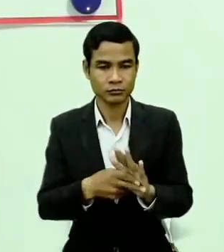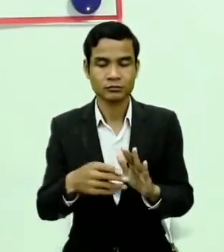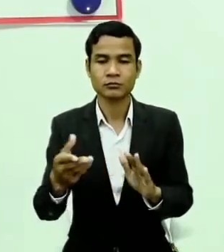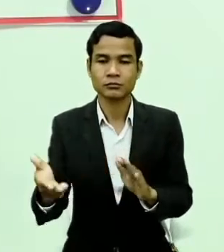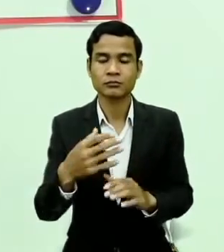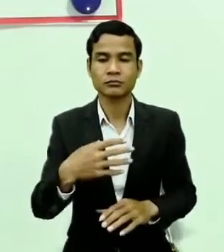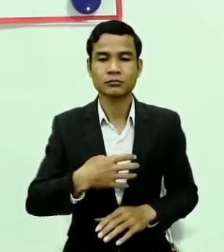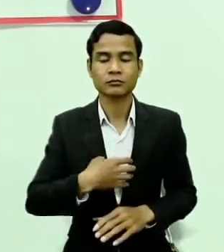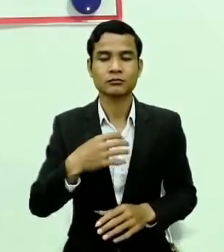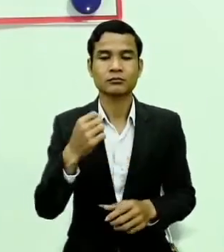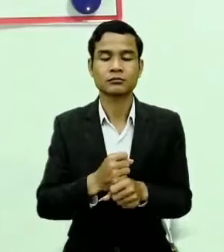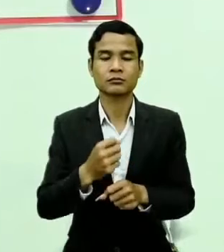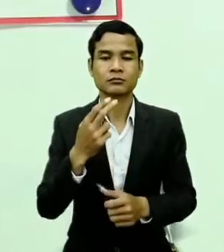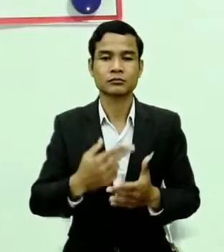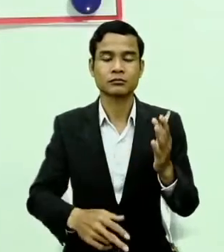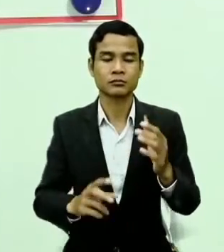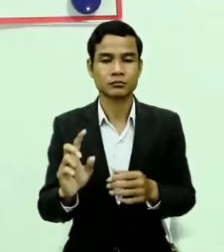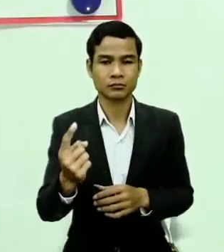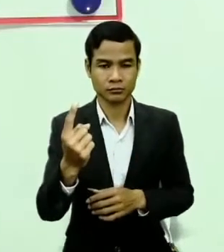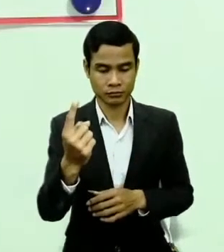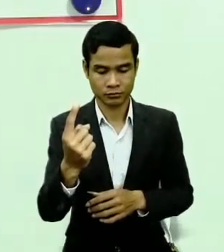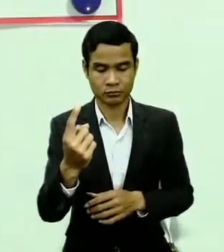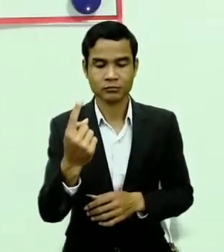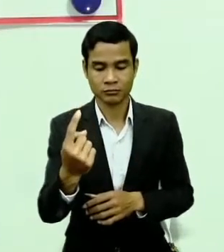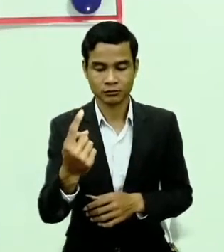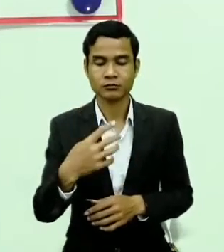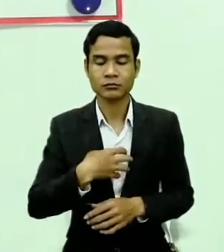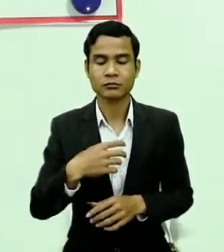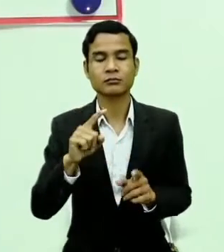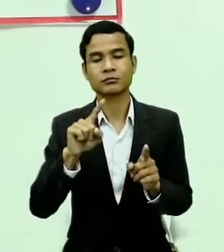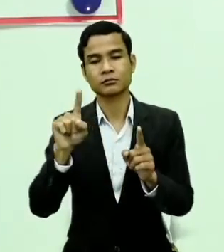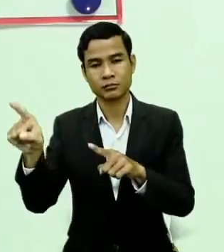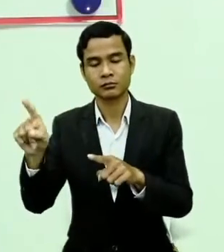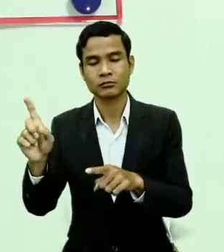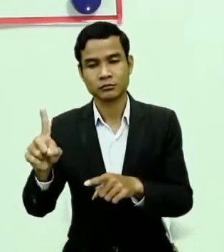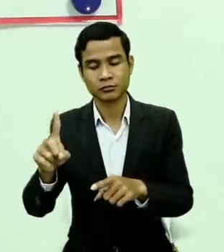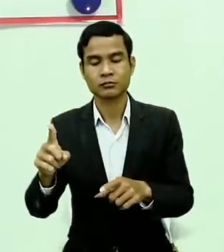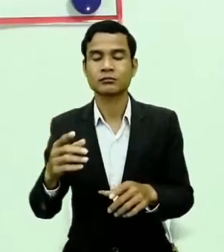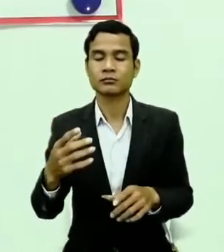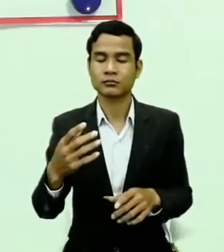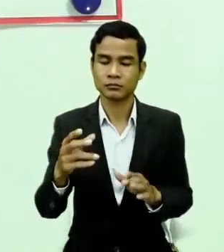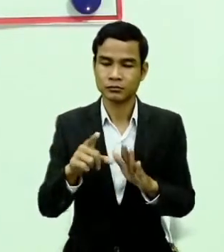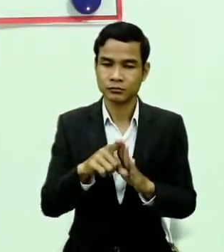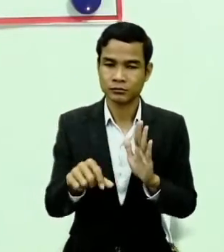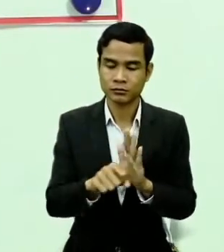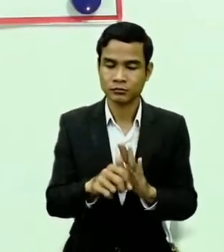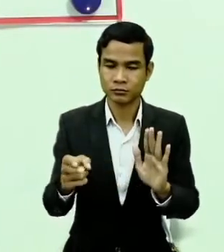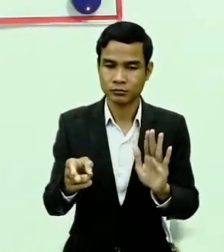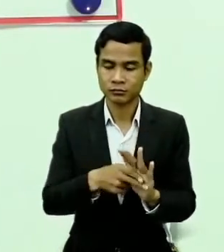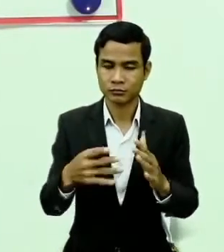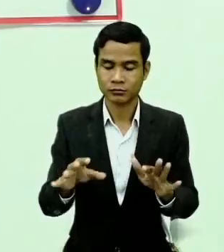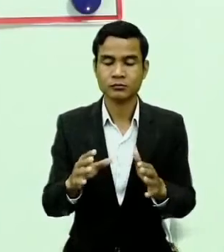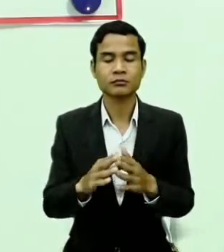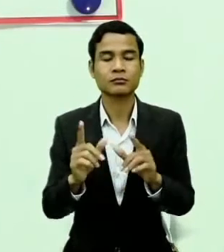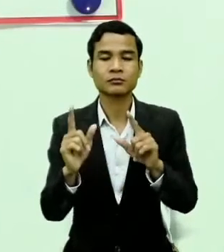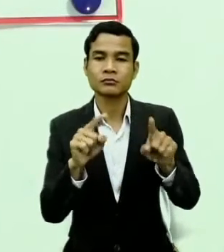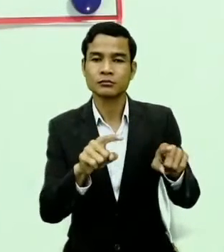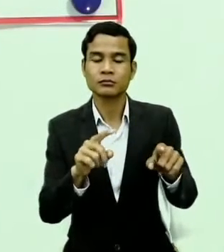chọn thơ vầy mùi chọn tơ nè cầm nọt cho bà hỏi con trai cầm nọt thả ta con tư nơ bơ